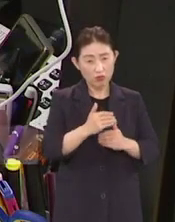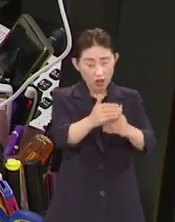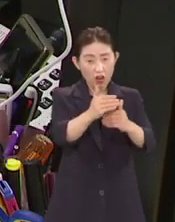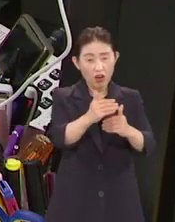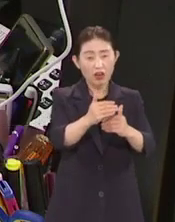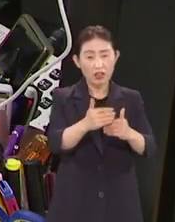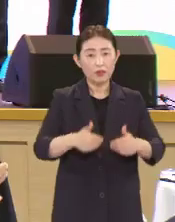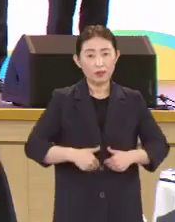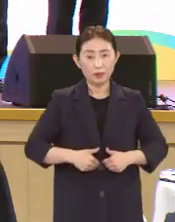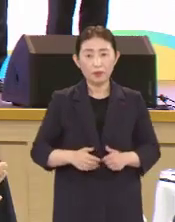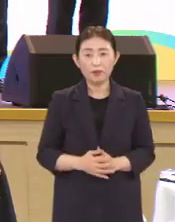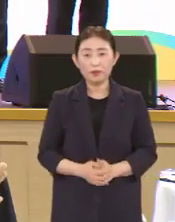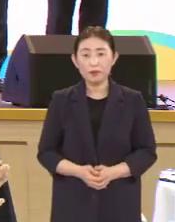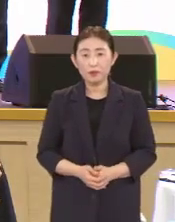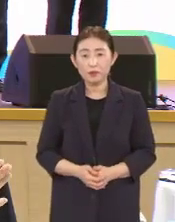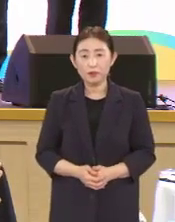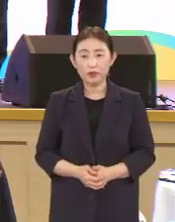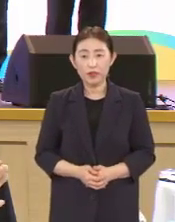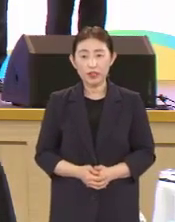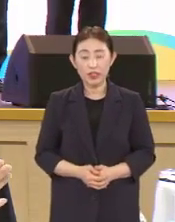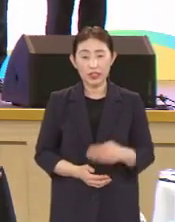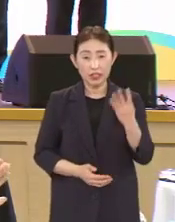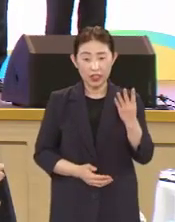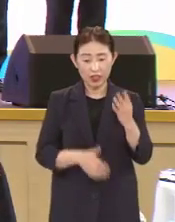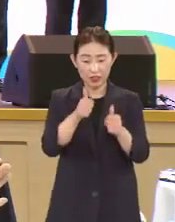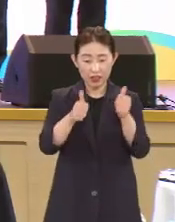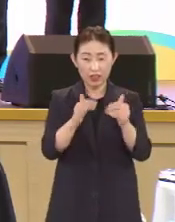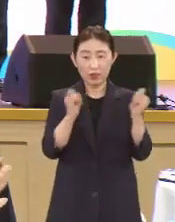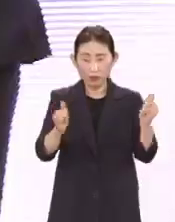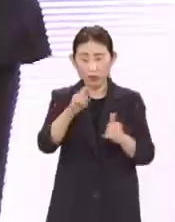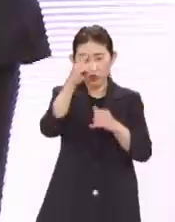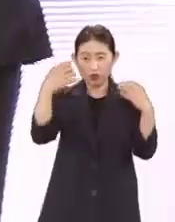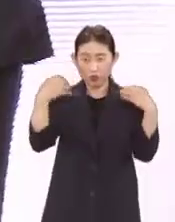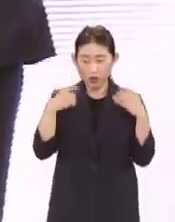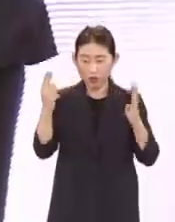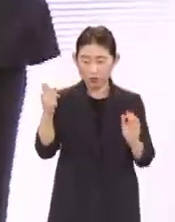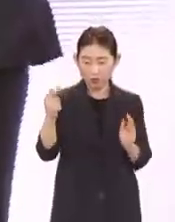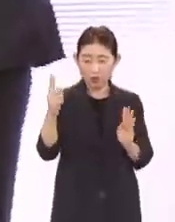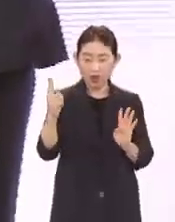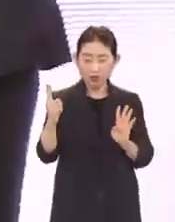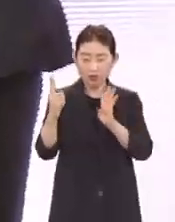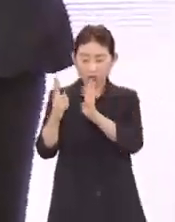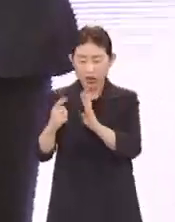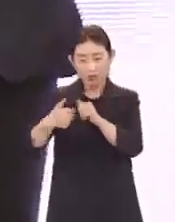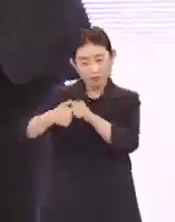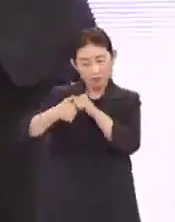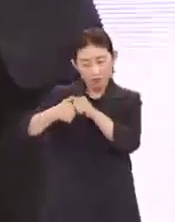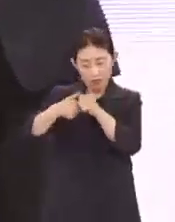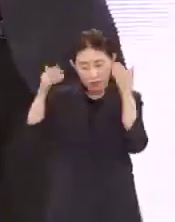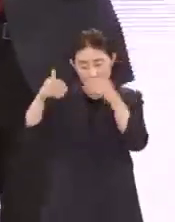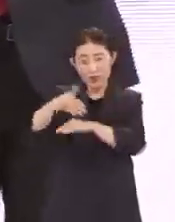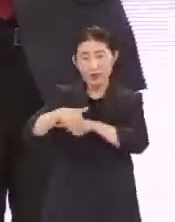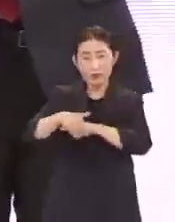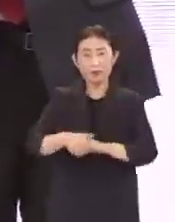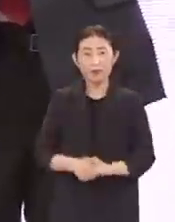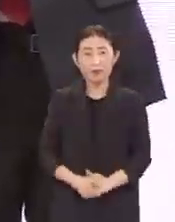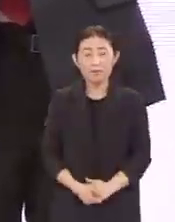행정절차가 요구됩니다이를 위해 4개 시도는 기재부와 문체부 등의 공동으로 행정력을 집중한다는